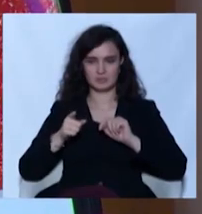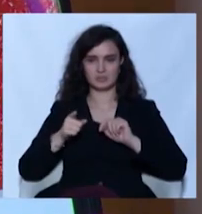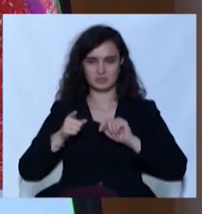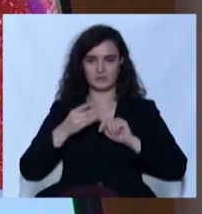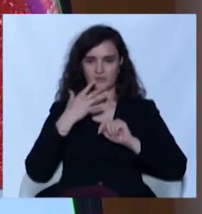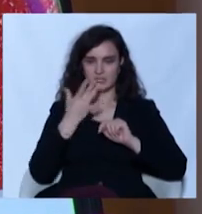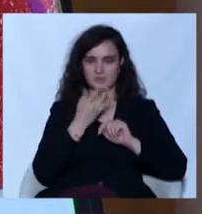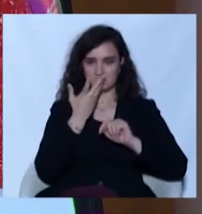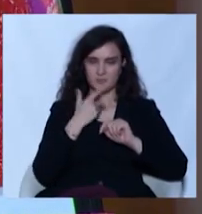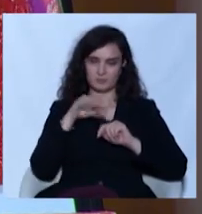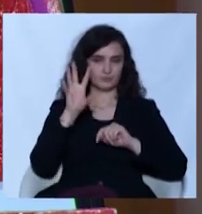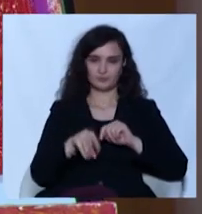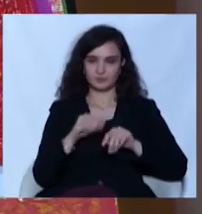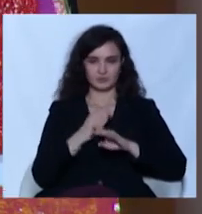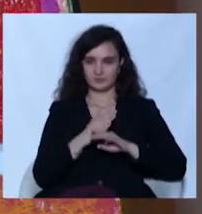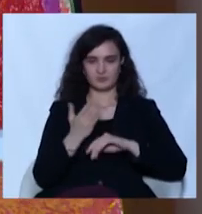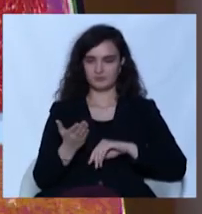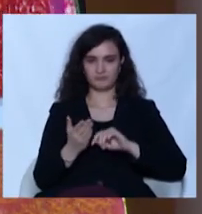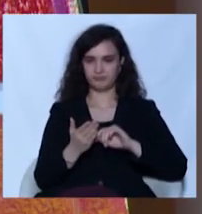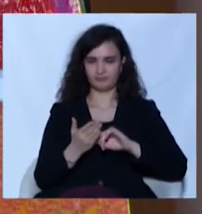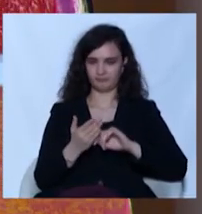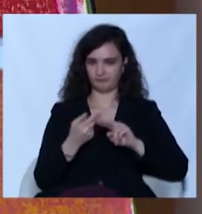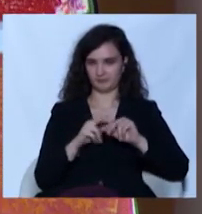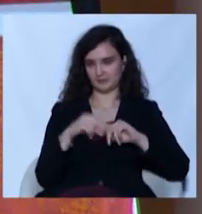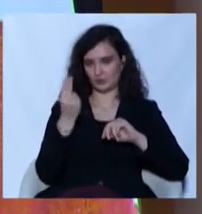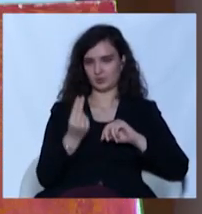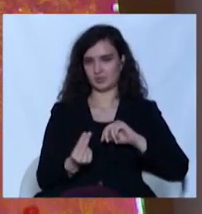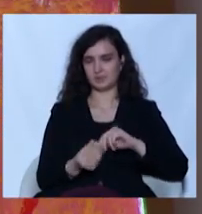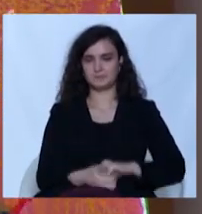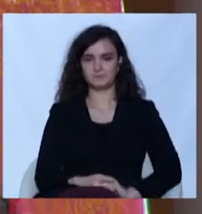ინტერიერში ვარდისფერ ფერებში აქვს დაწყვეტილი ეს პორტრეტი.